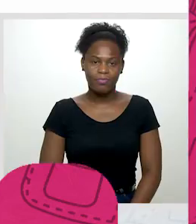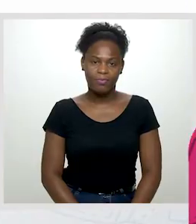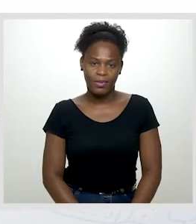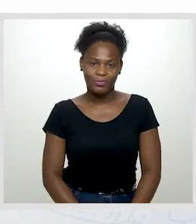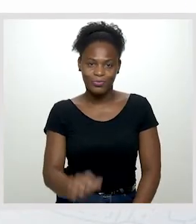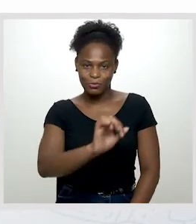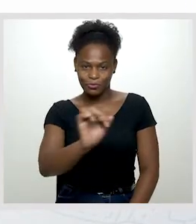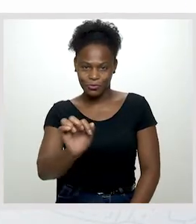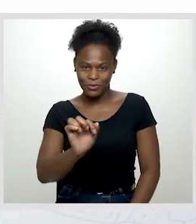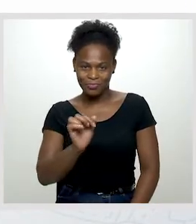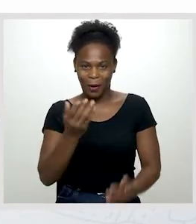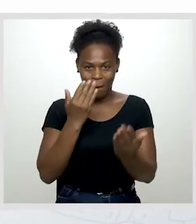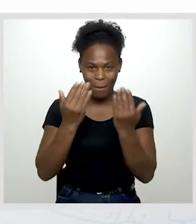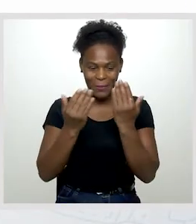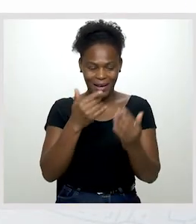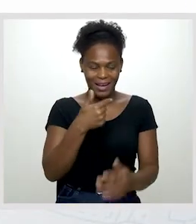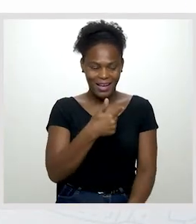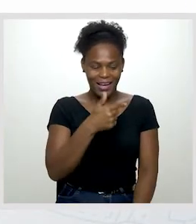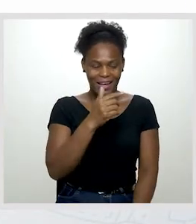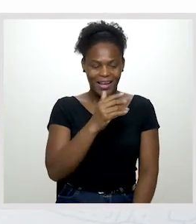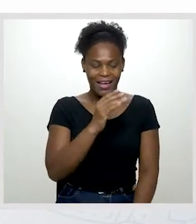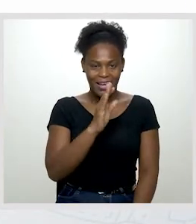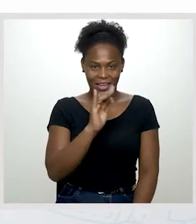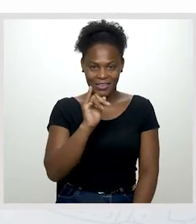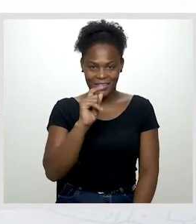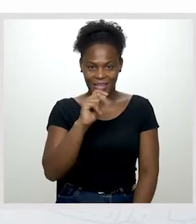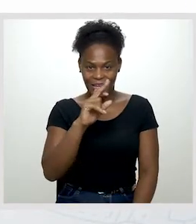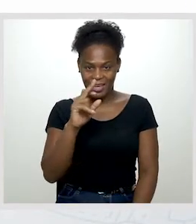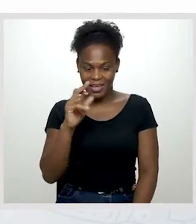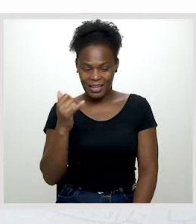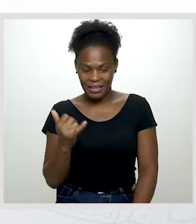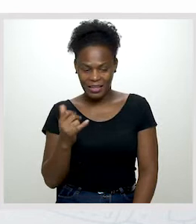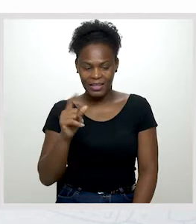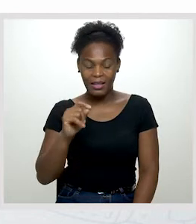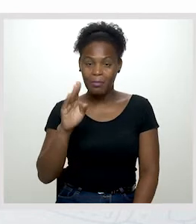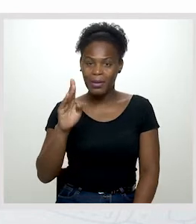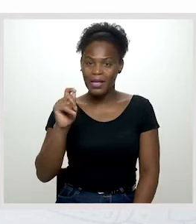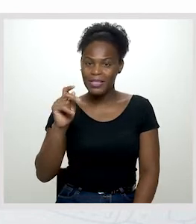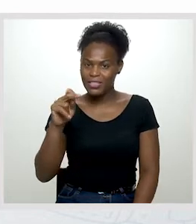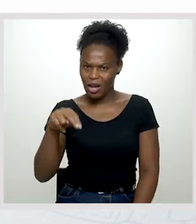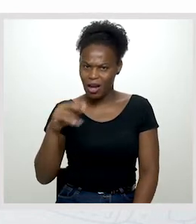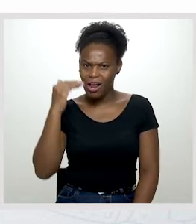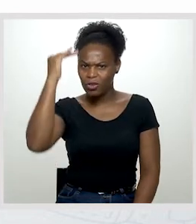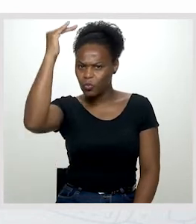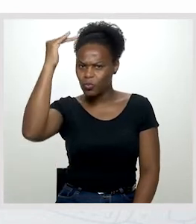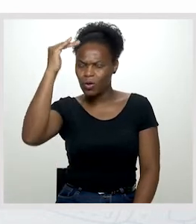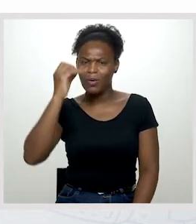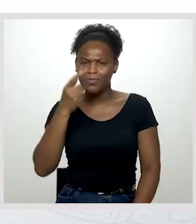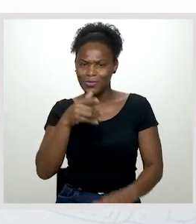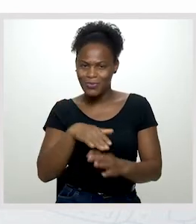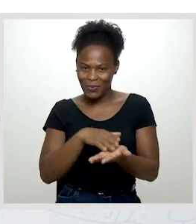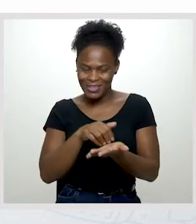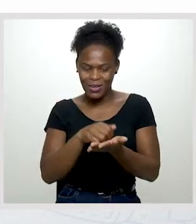Vous avez pu comparer Thierry et Jean au niveau de la taille? Oui, on corrige? Comment vous avez fait?